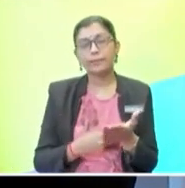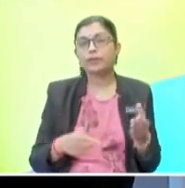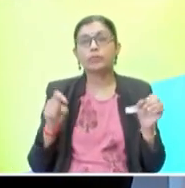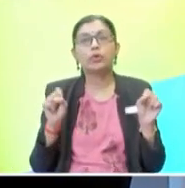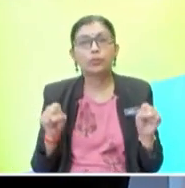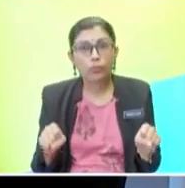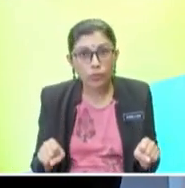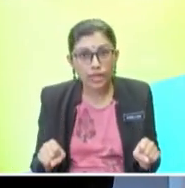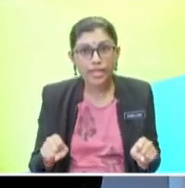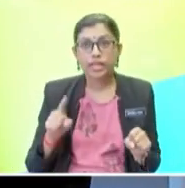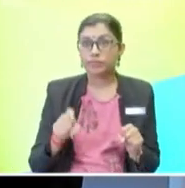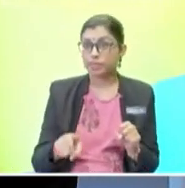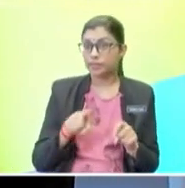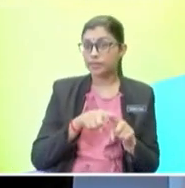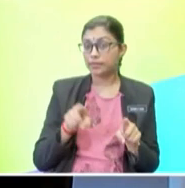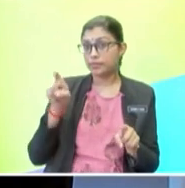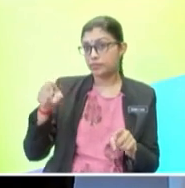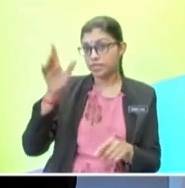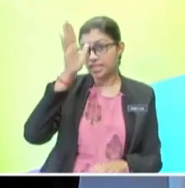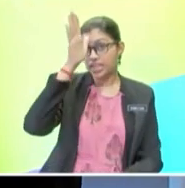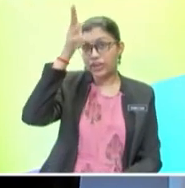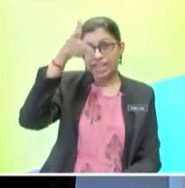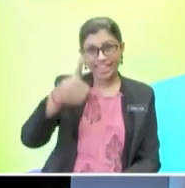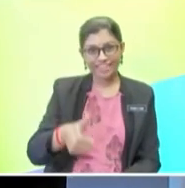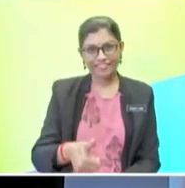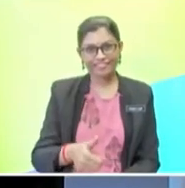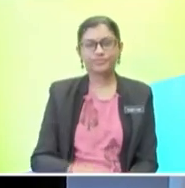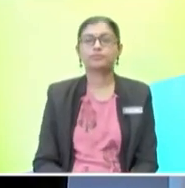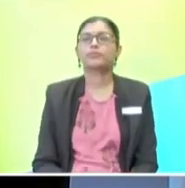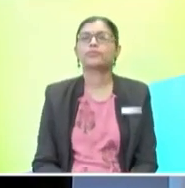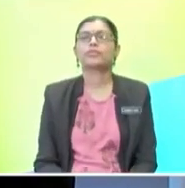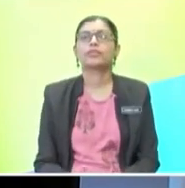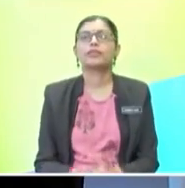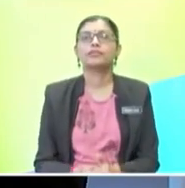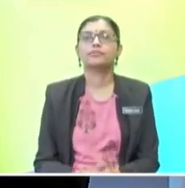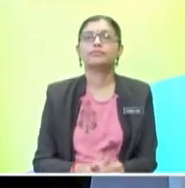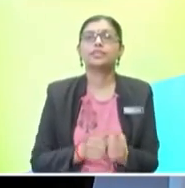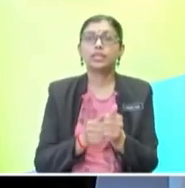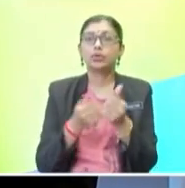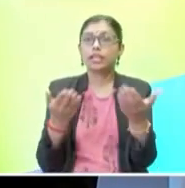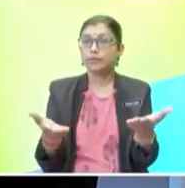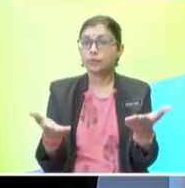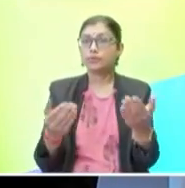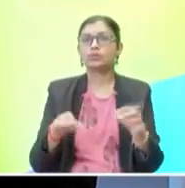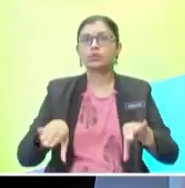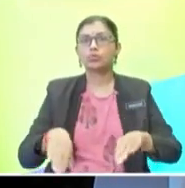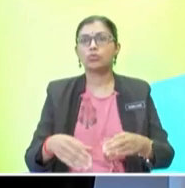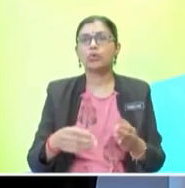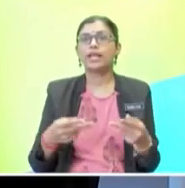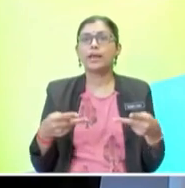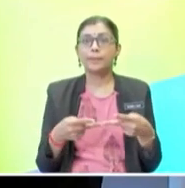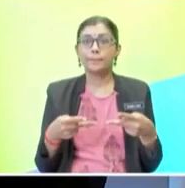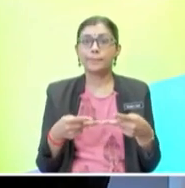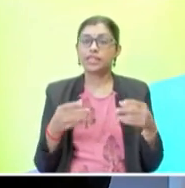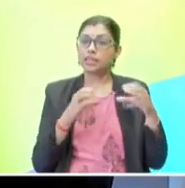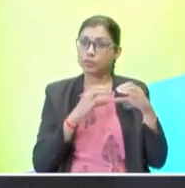ni semuanya adalah anak-anak yang kreatif. Kita serahkan kepada mereka untuk hasilkan peta buih tersebut. Jadi kita